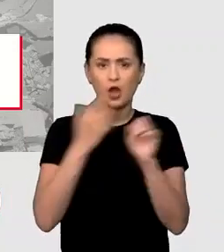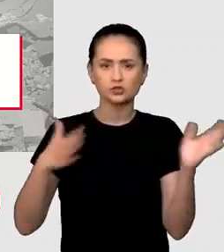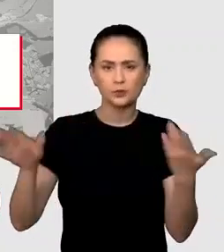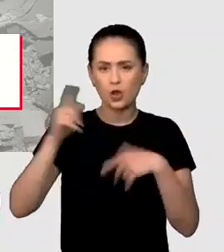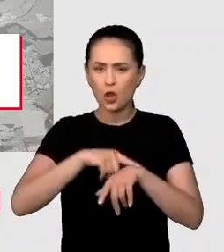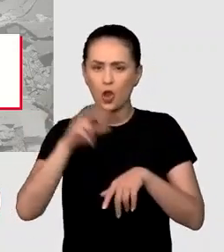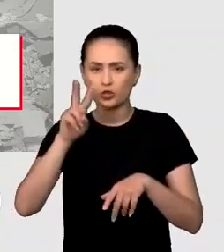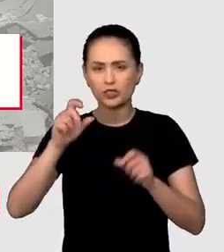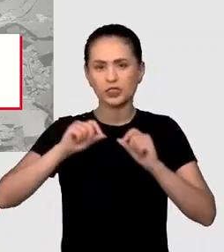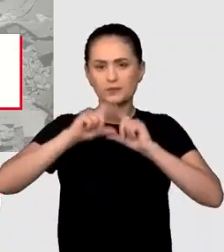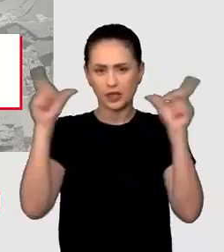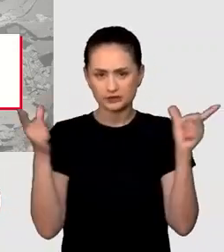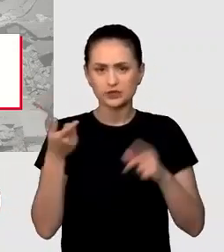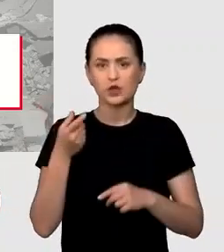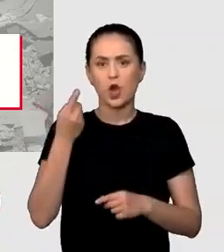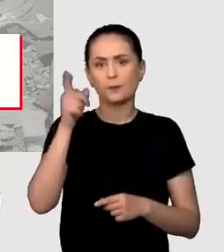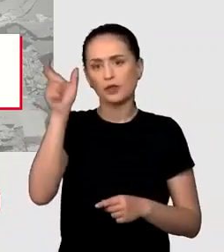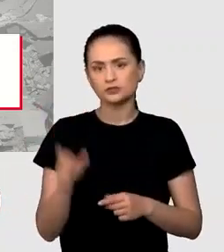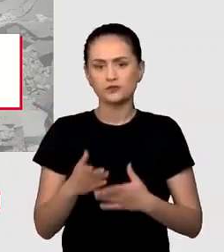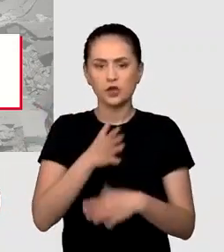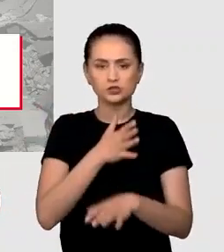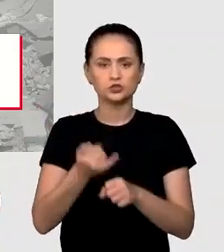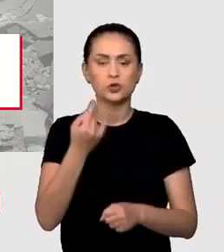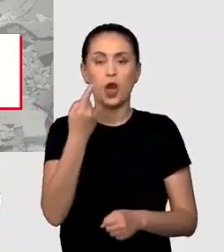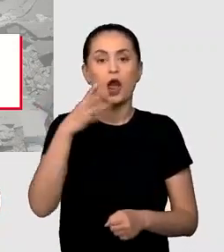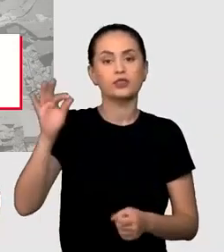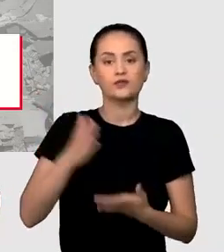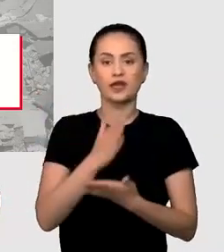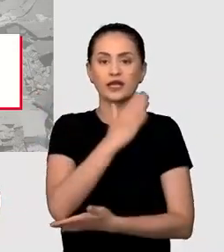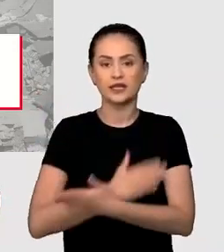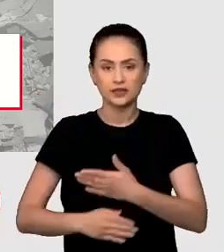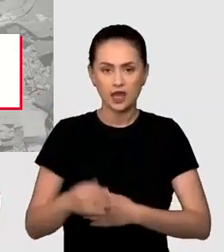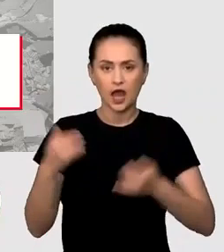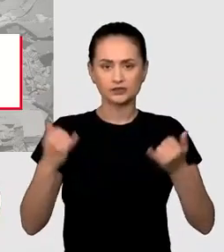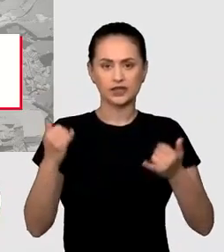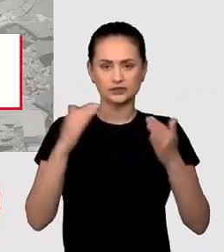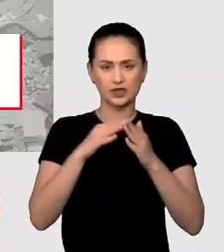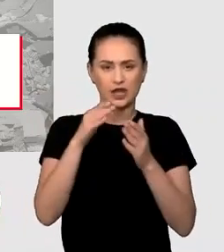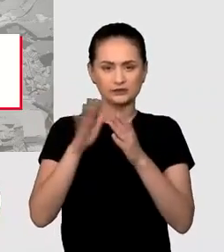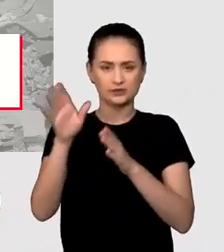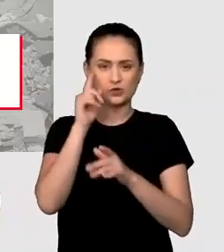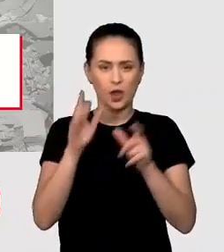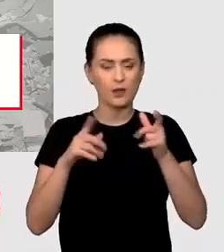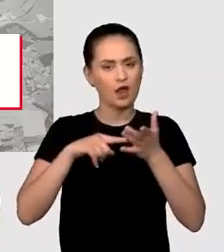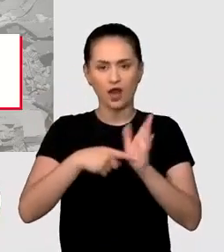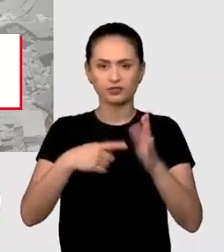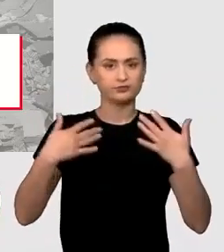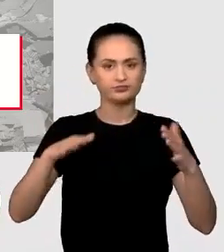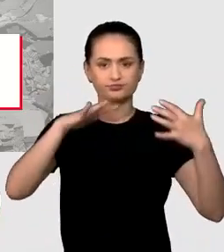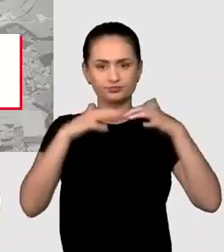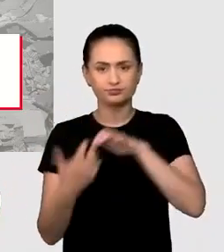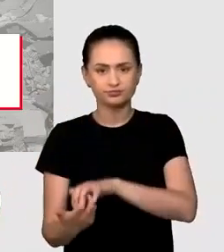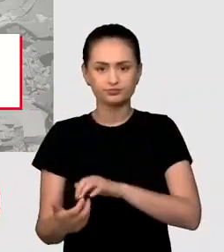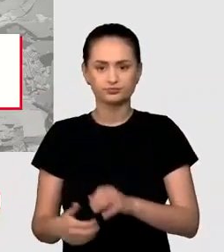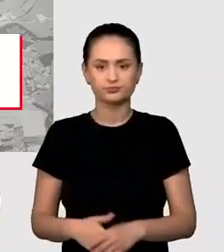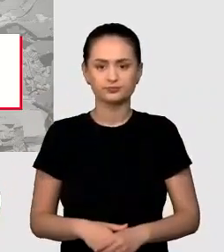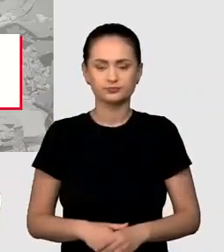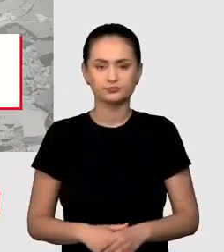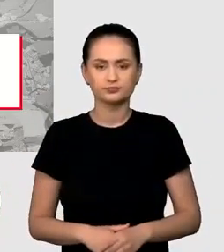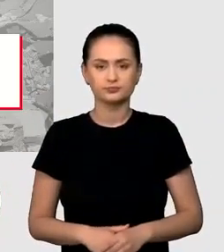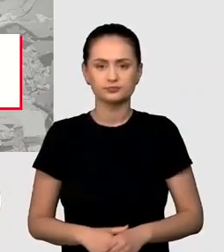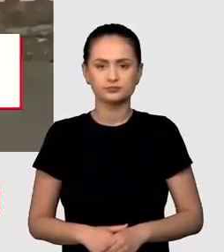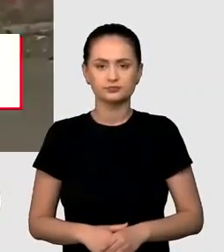orei 2:30 dimineața. O persoană a fost ucisă, iar o altă a fost rănită. Astăzi, casele oamenilor arată ca niște ruine.